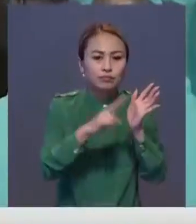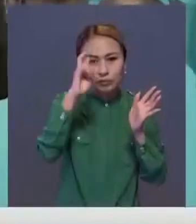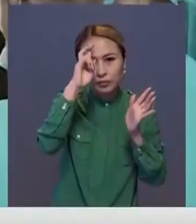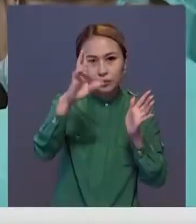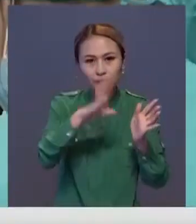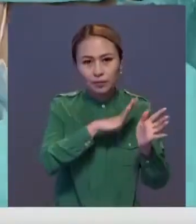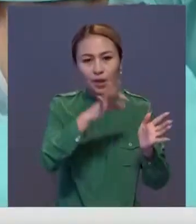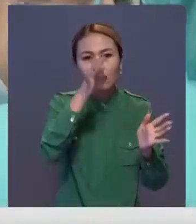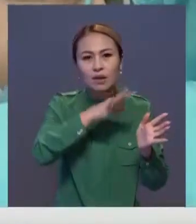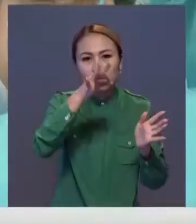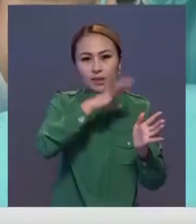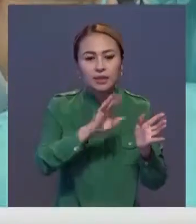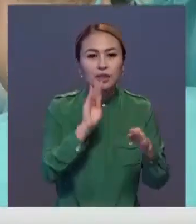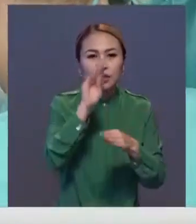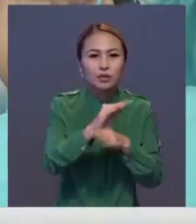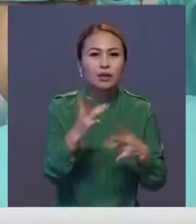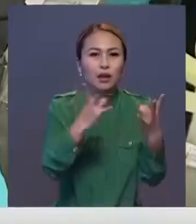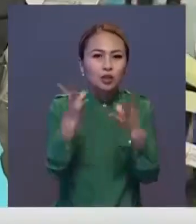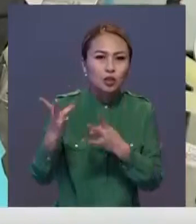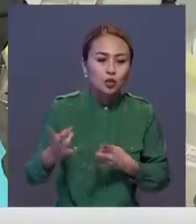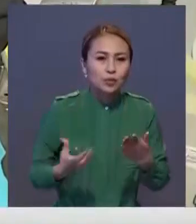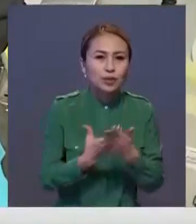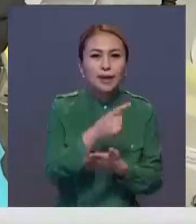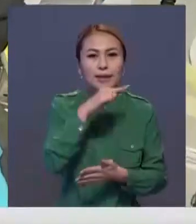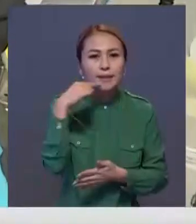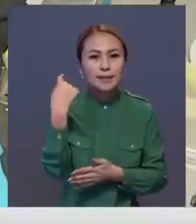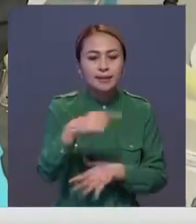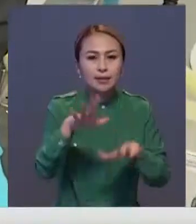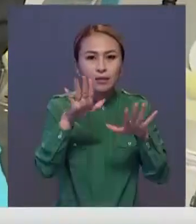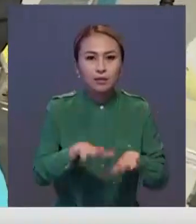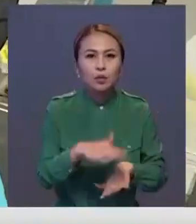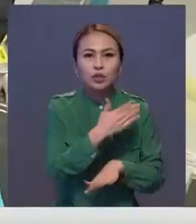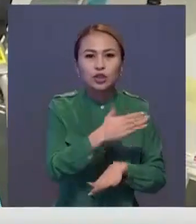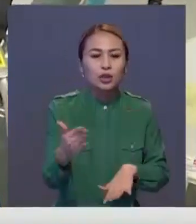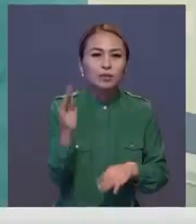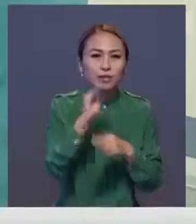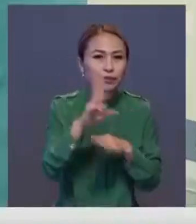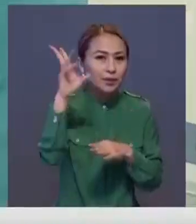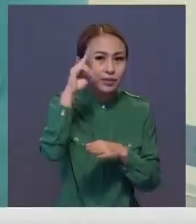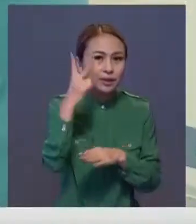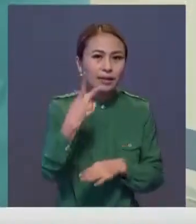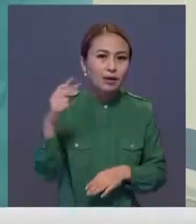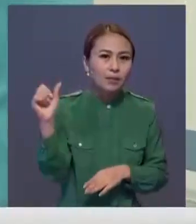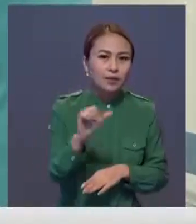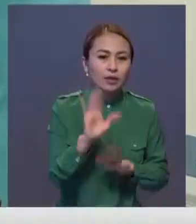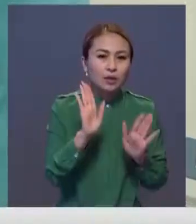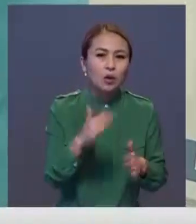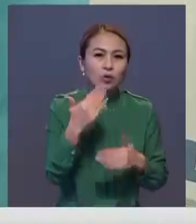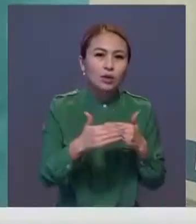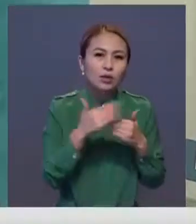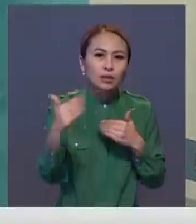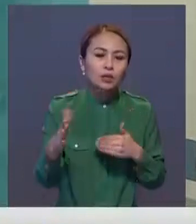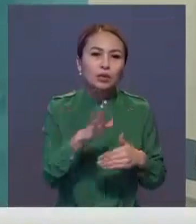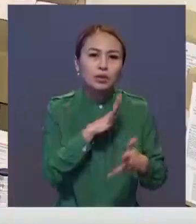27-ші мемлекет болып отыр. Фармацевтикалық кешен қажетті субстанцияны ресейден алады. Оның жарамдылық мерзімі 2 апта ғана.